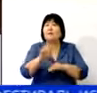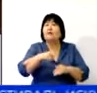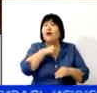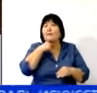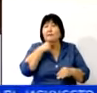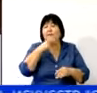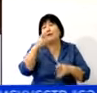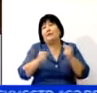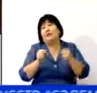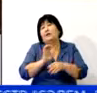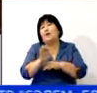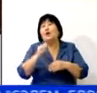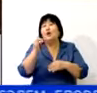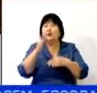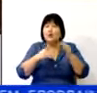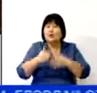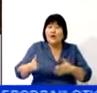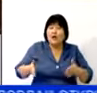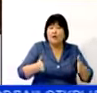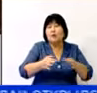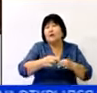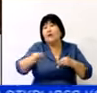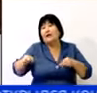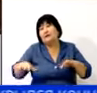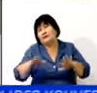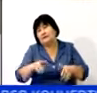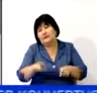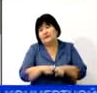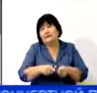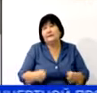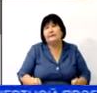мясомолочной продукции. Строятся дороги, приоритет окраинам.